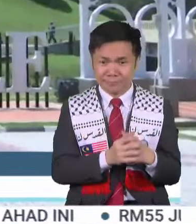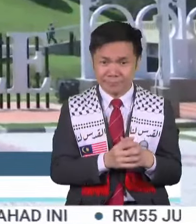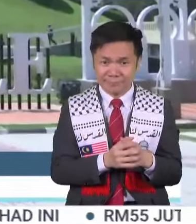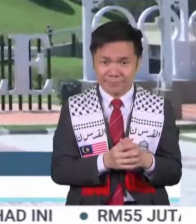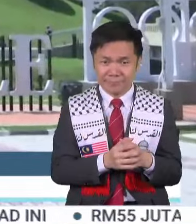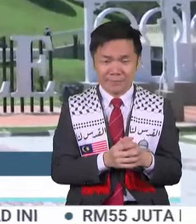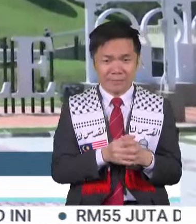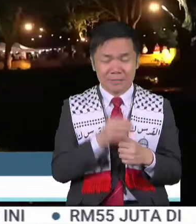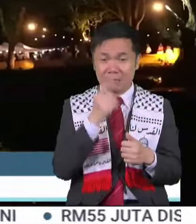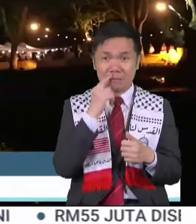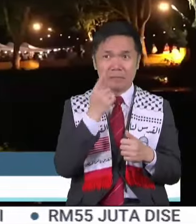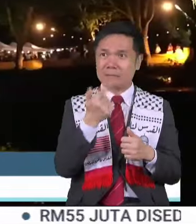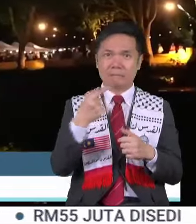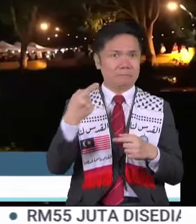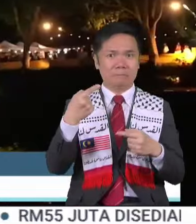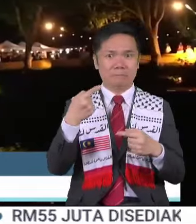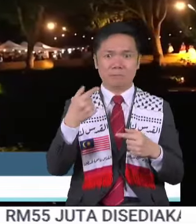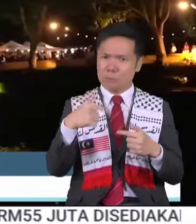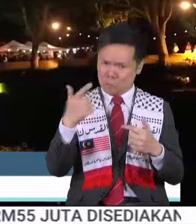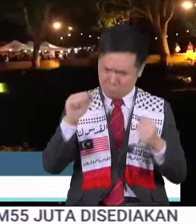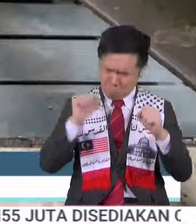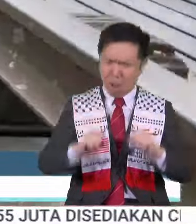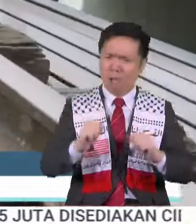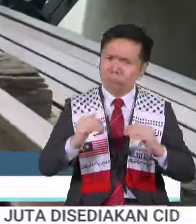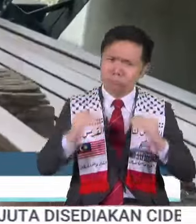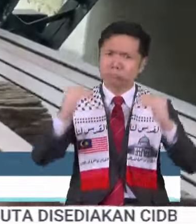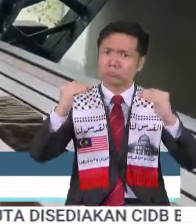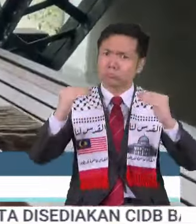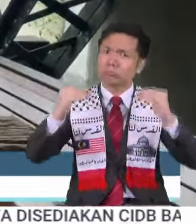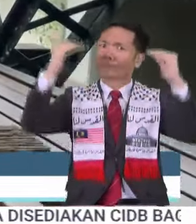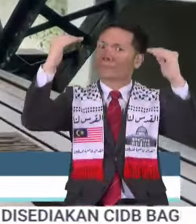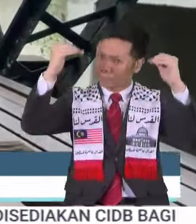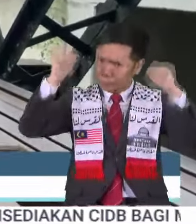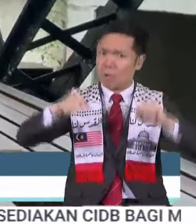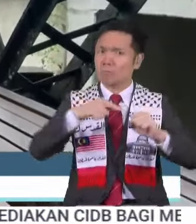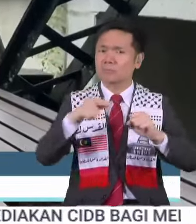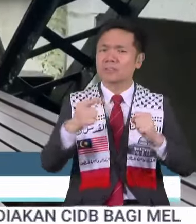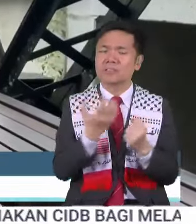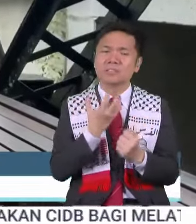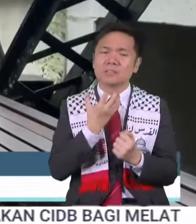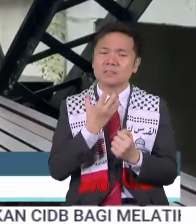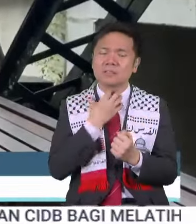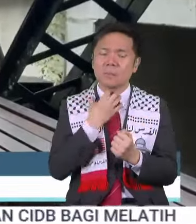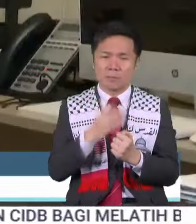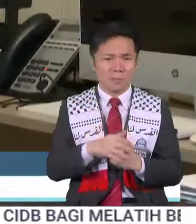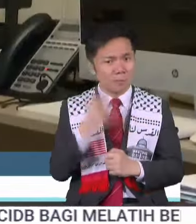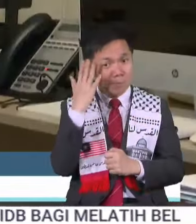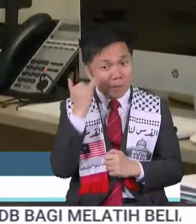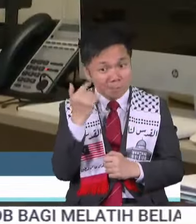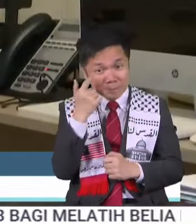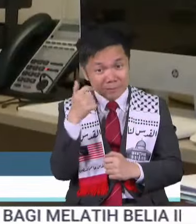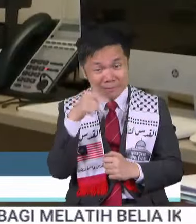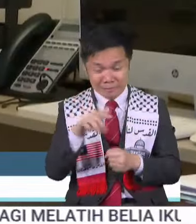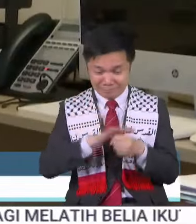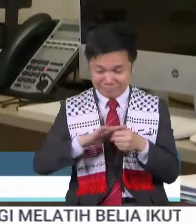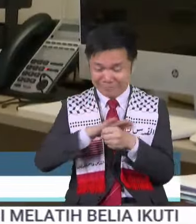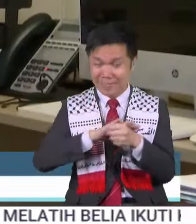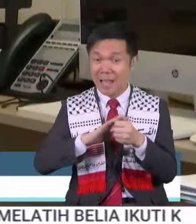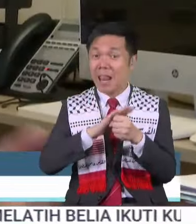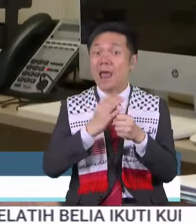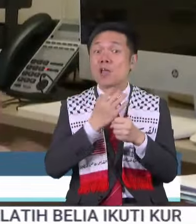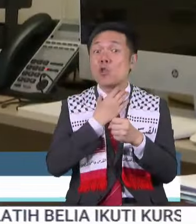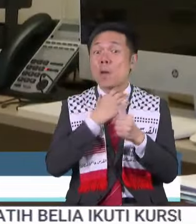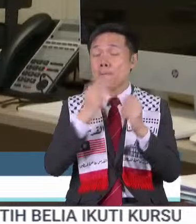kita menjadi halangan untuk kita menjadi lebih maju atau untuk kita berjaya kerana Saya rasa dalam pelancongan domestik ni kita